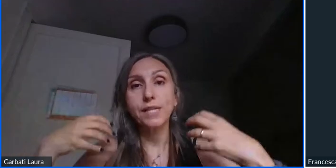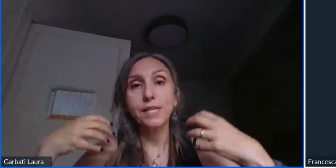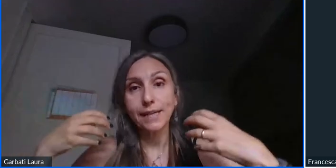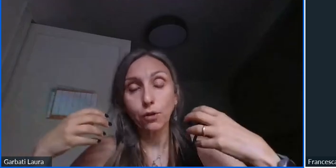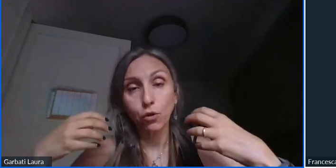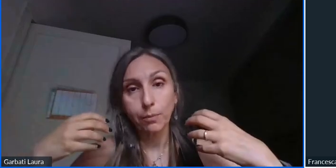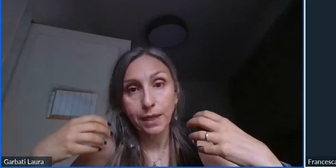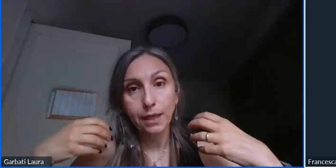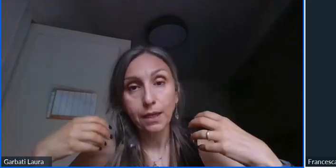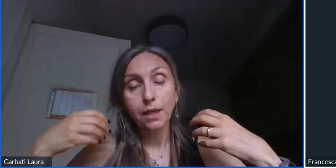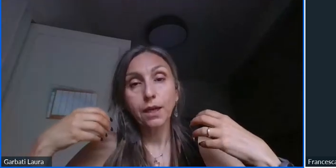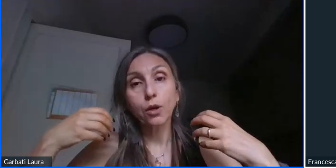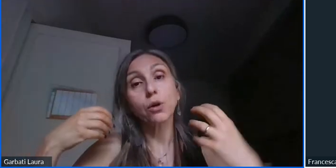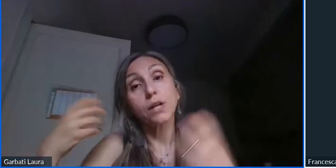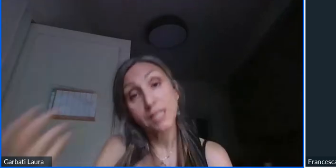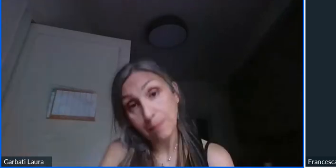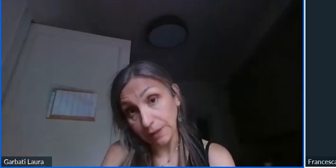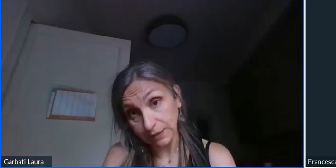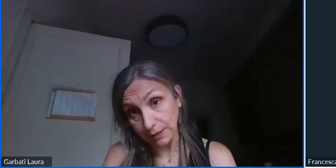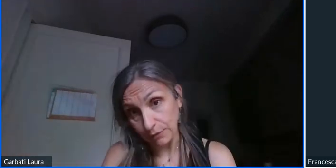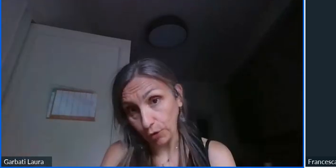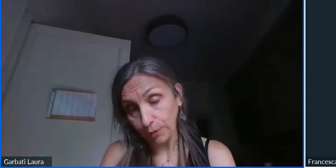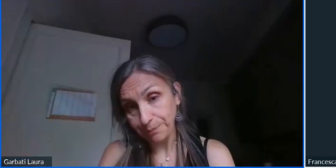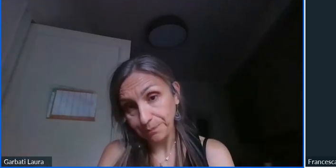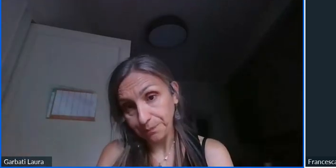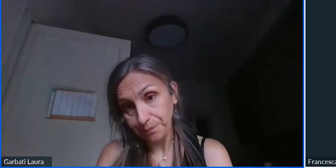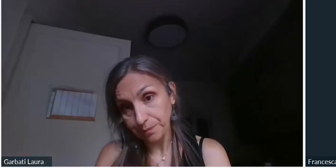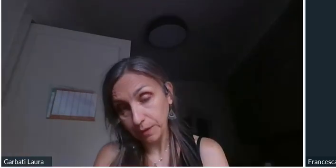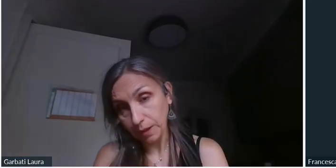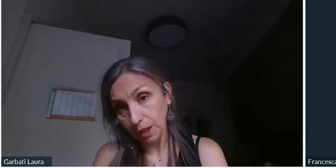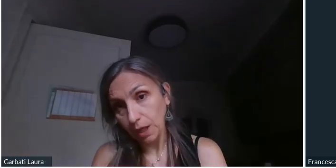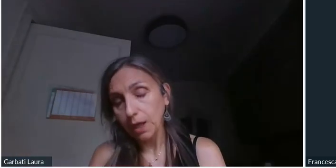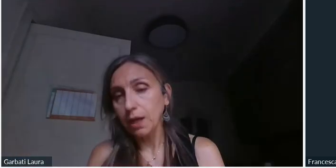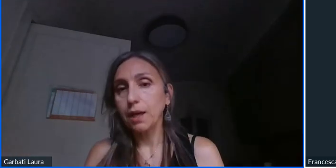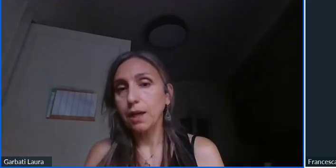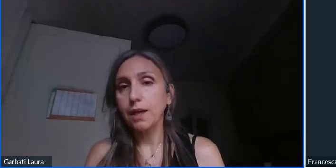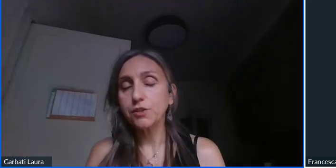lui acquista come corrispettivo.